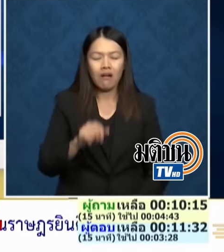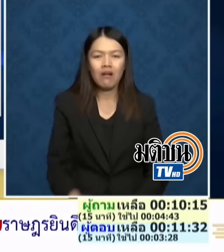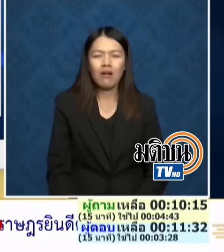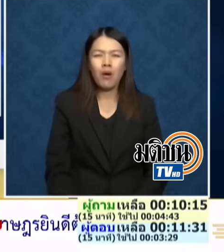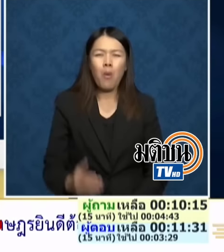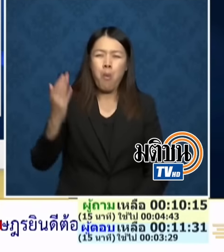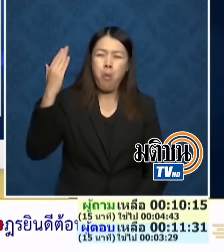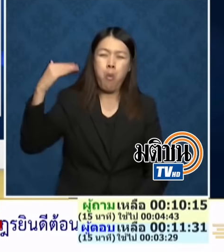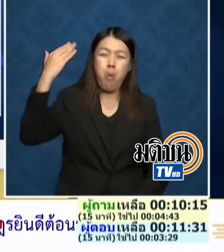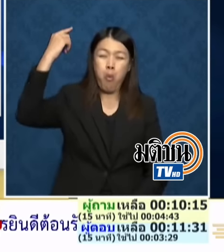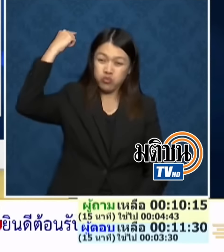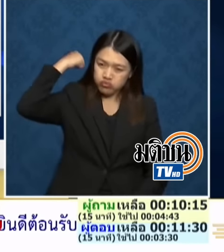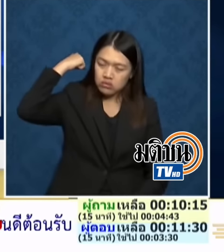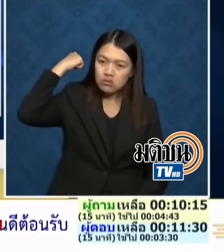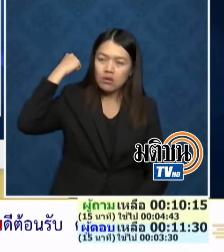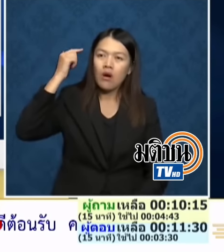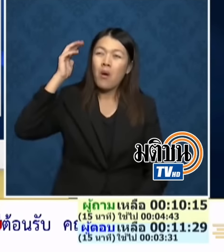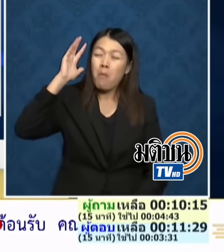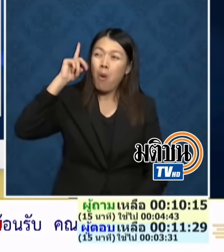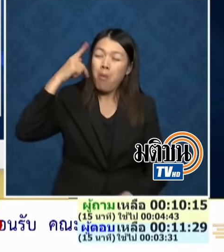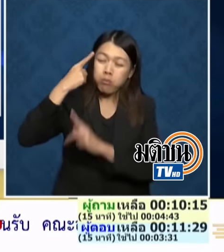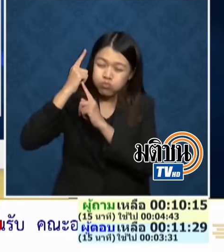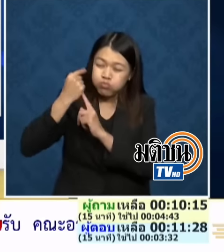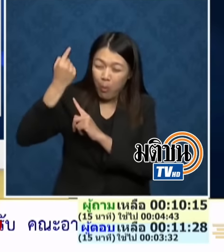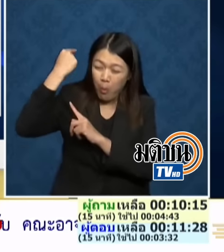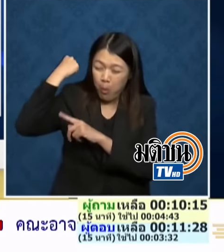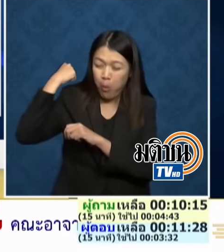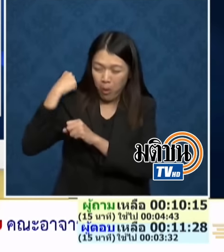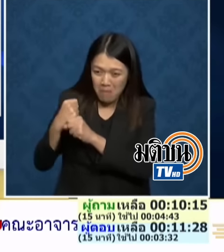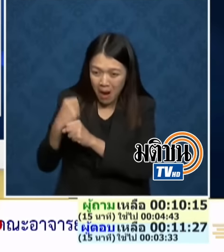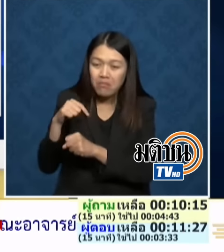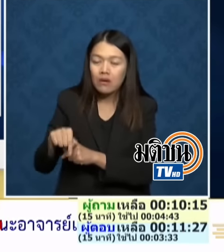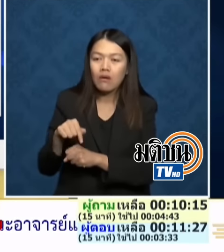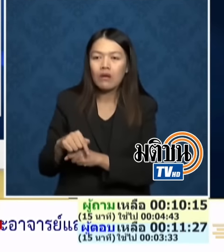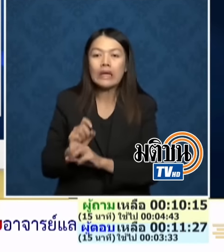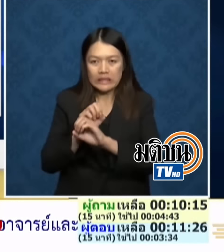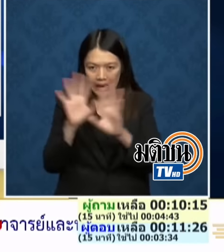มันเป็นเรื่องที่สร้างบนบรช depictedเราสร้างไว้แลวไม่ทำใหมนชดเจน